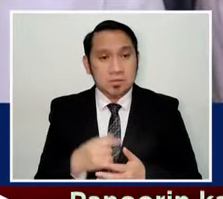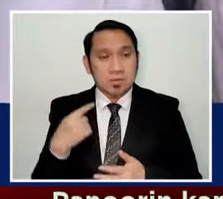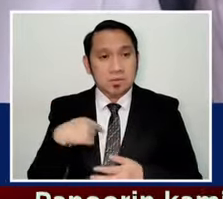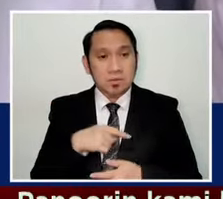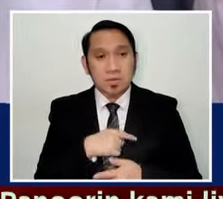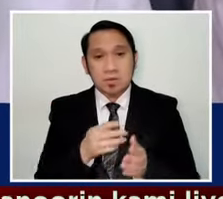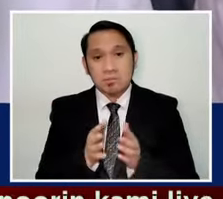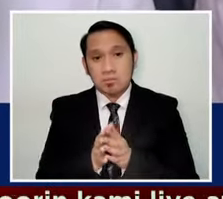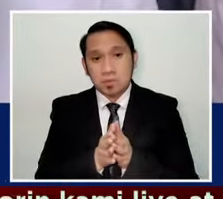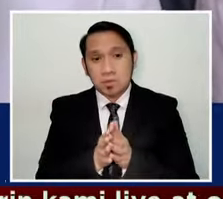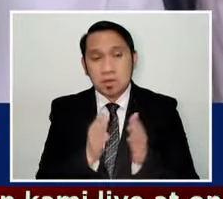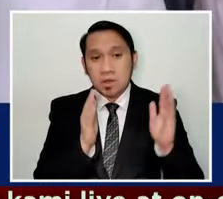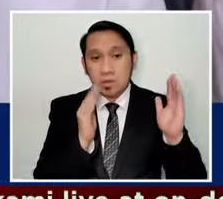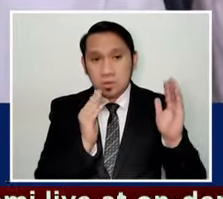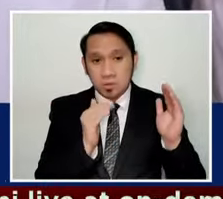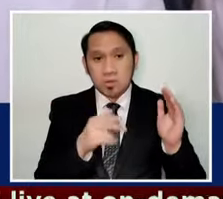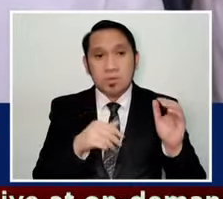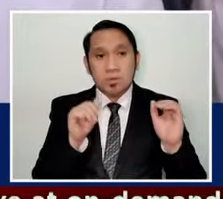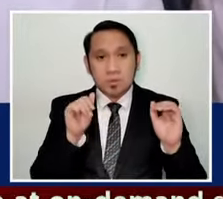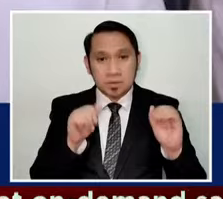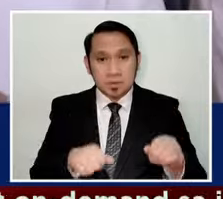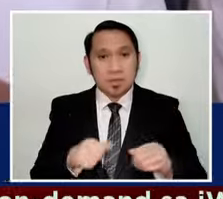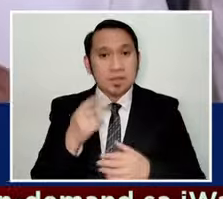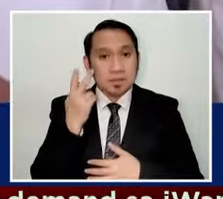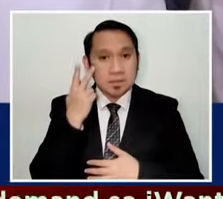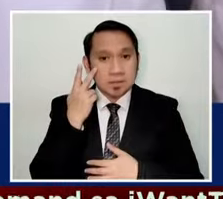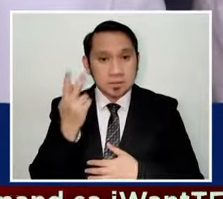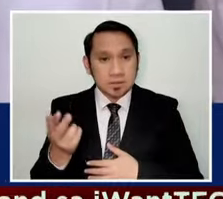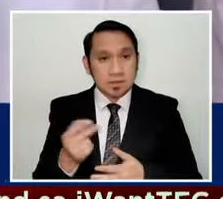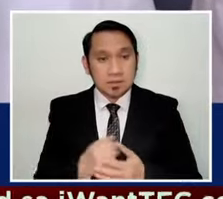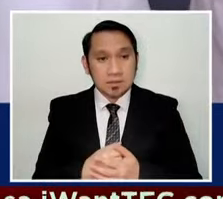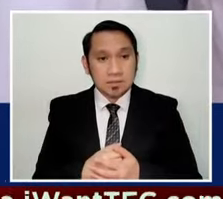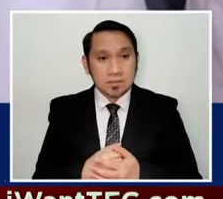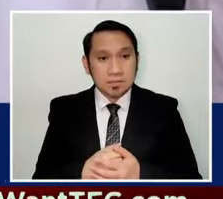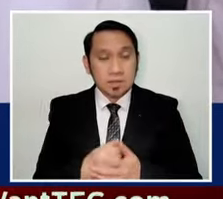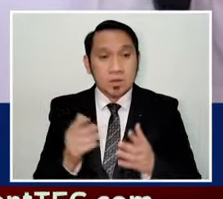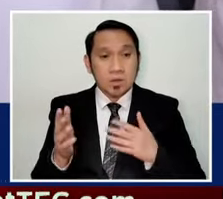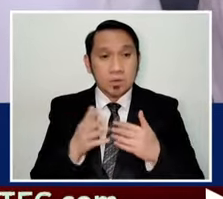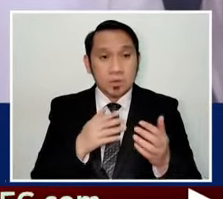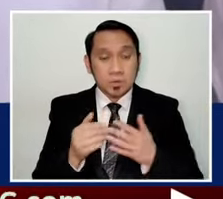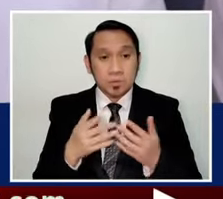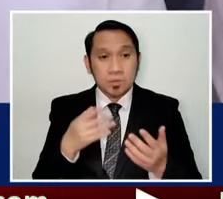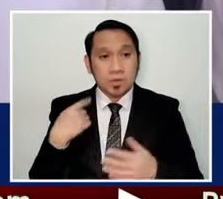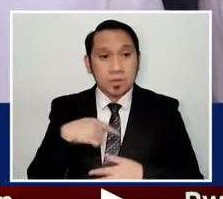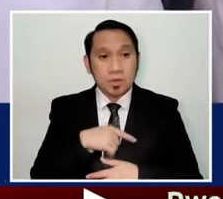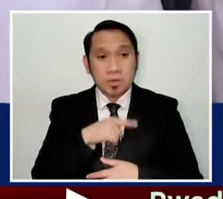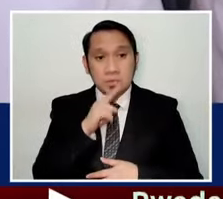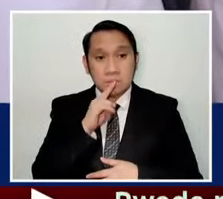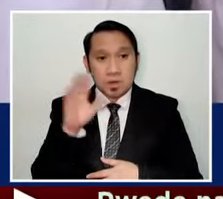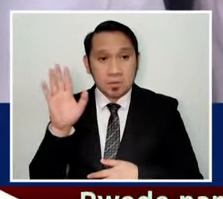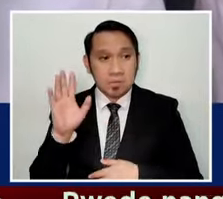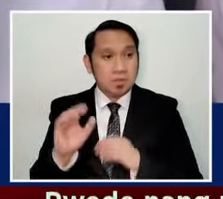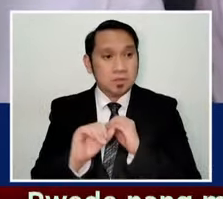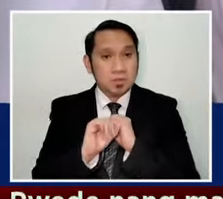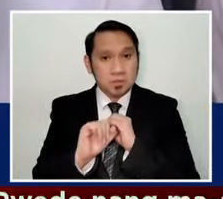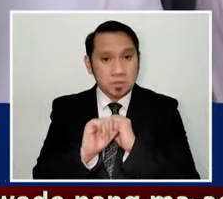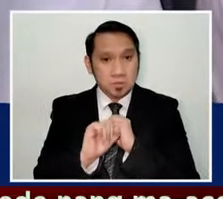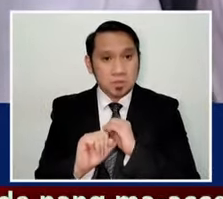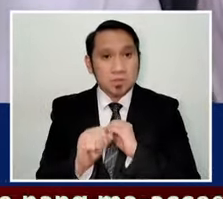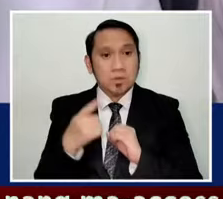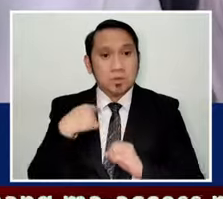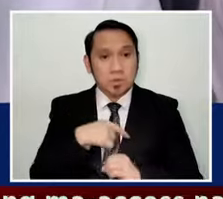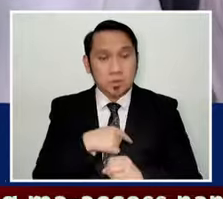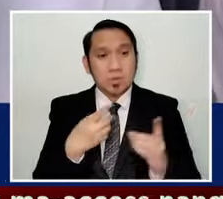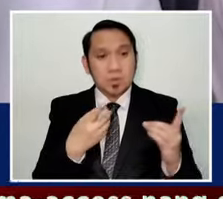is because I hope that they can see na kung ano man ang pinangako namin noong kampanya, talagang